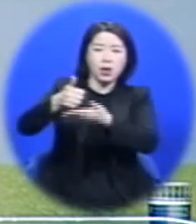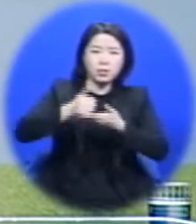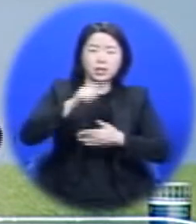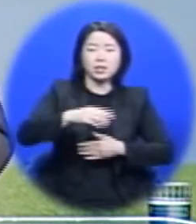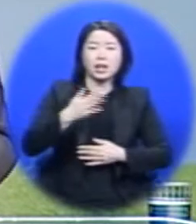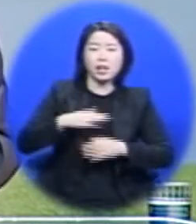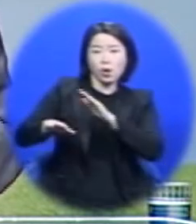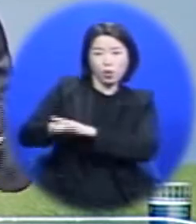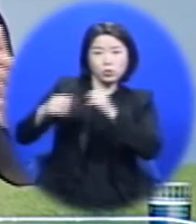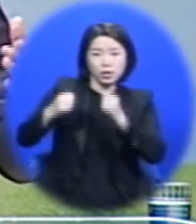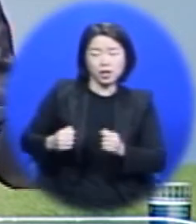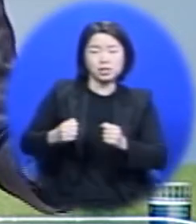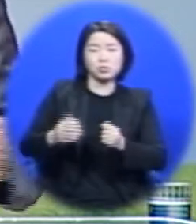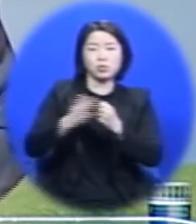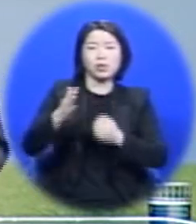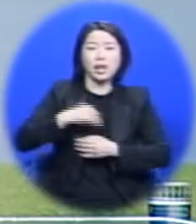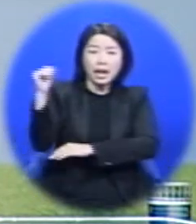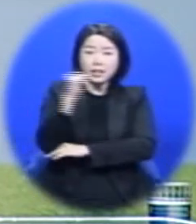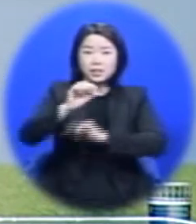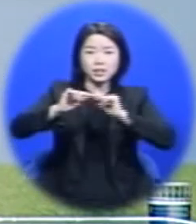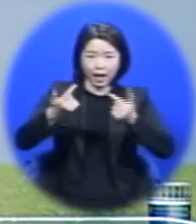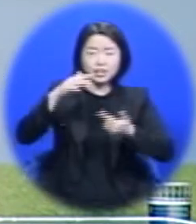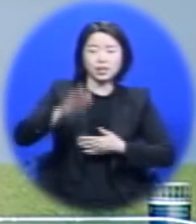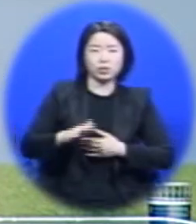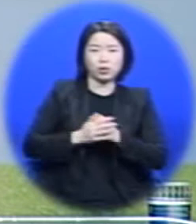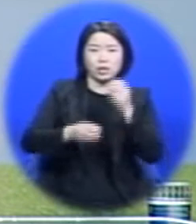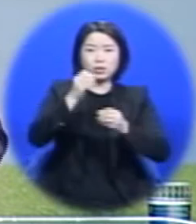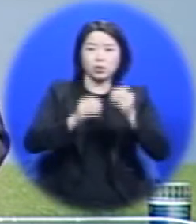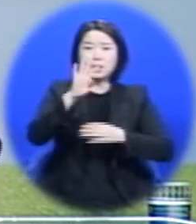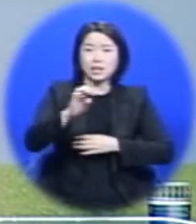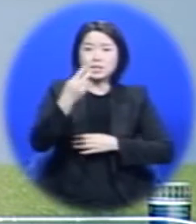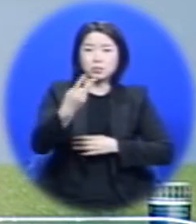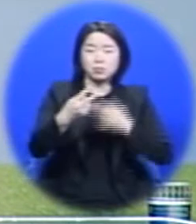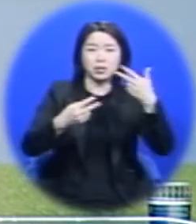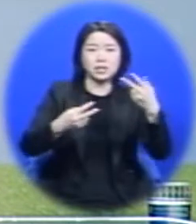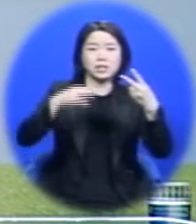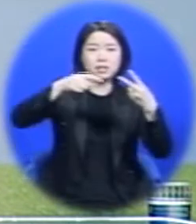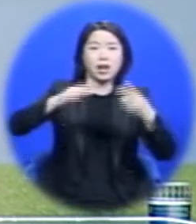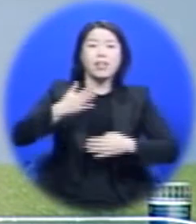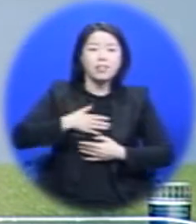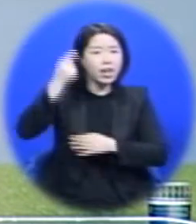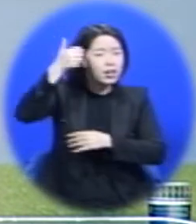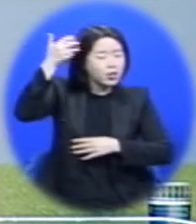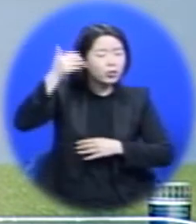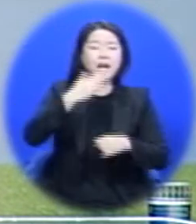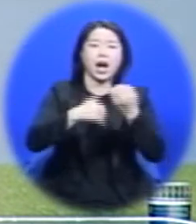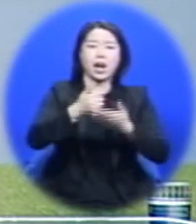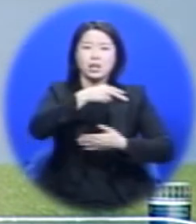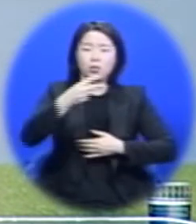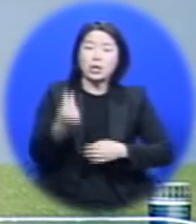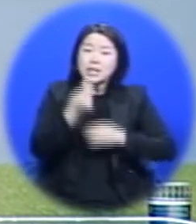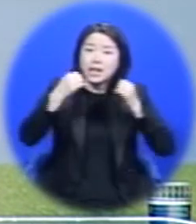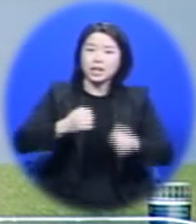나의 오른쪽에 계심으로 내가 흔들리지 아니하리로다. 시편 42편 2절에는 내 영혼이 하나님 곧